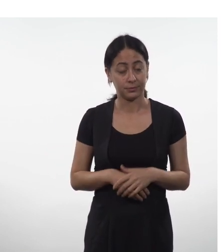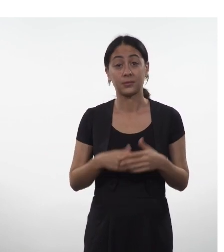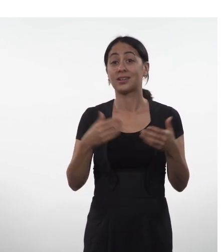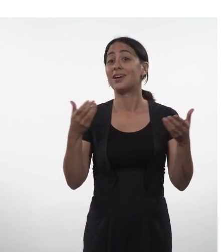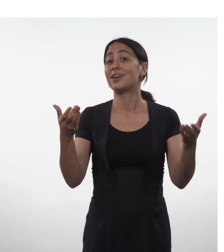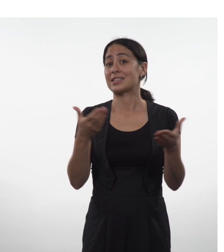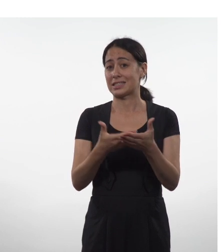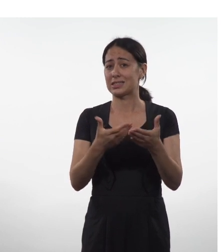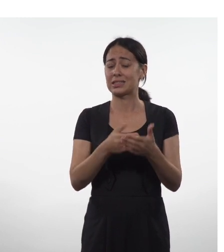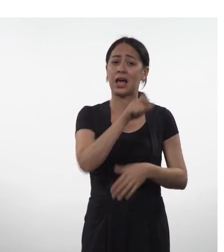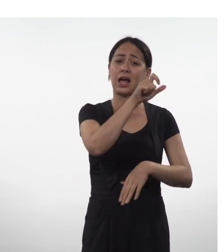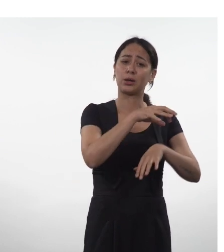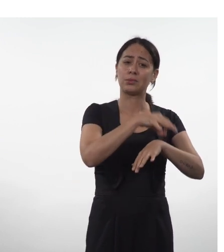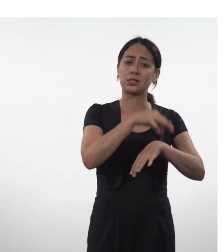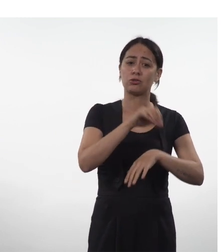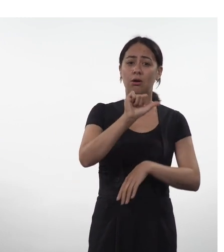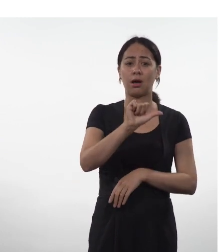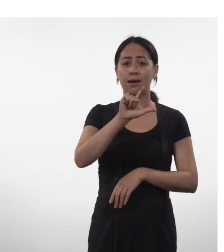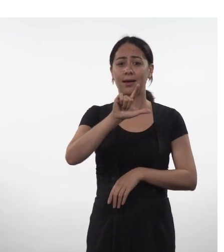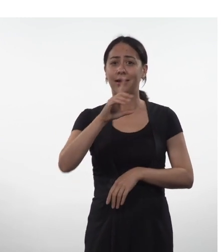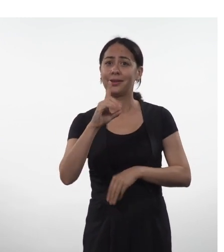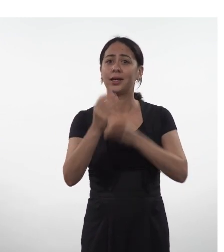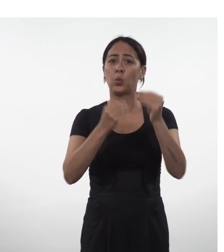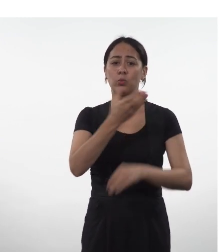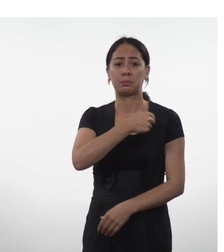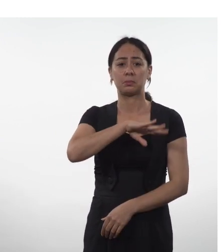à 100% ALD ont une prise en charge